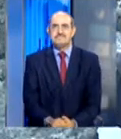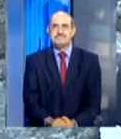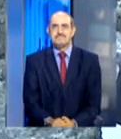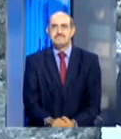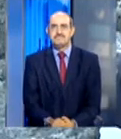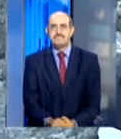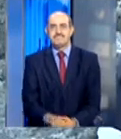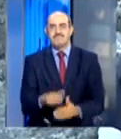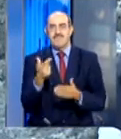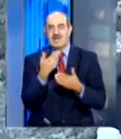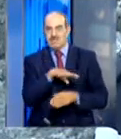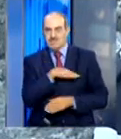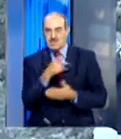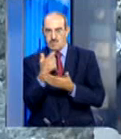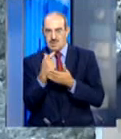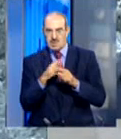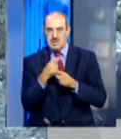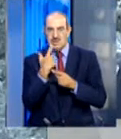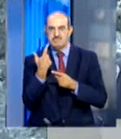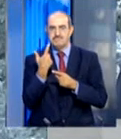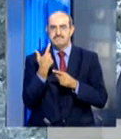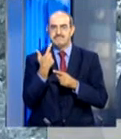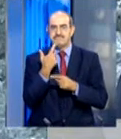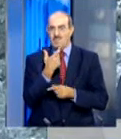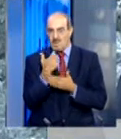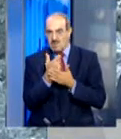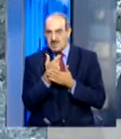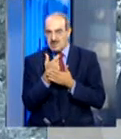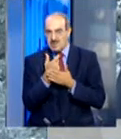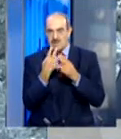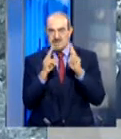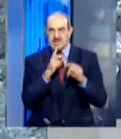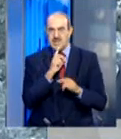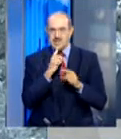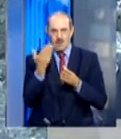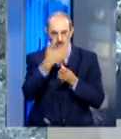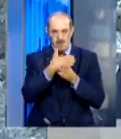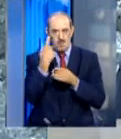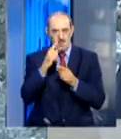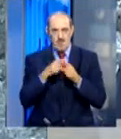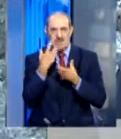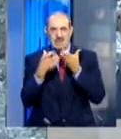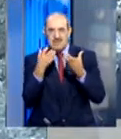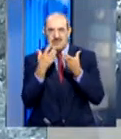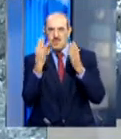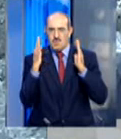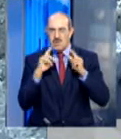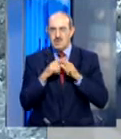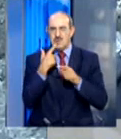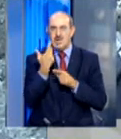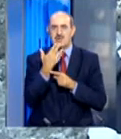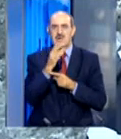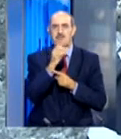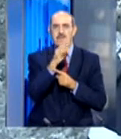سجلت مصالح الحماية المدنية لولاية بجاية عدة تدخلات لحرائق الغابات، من بينها حريق عش